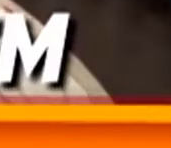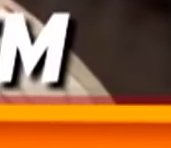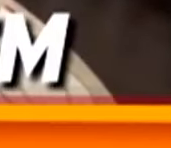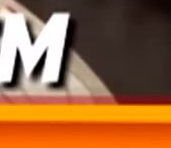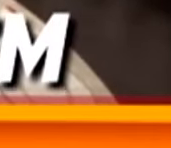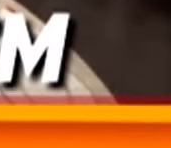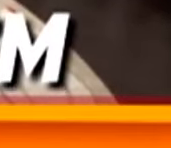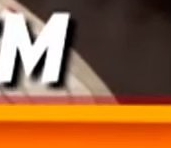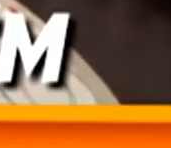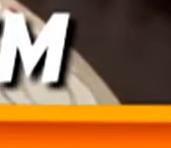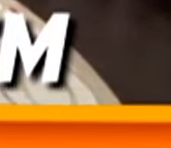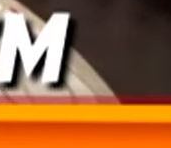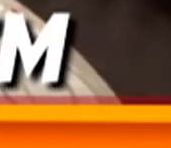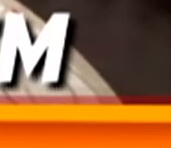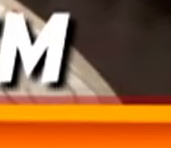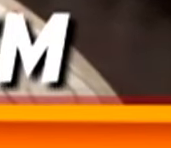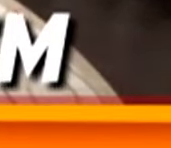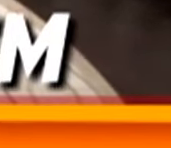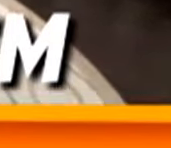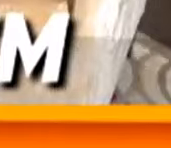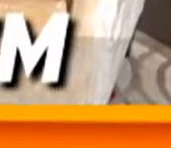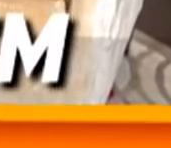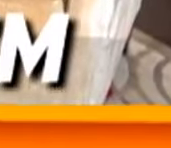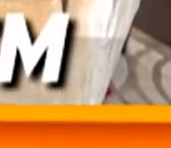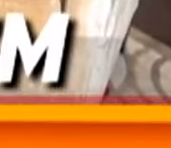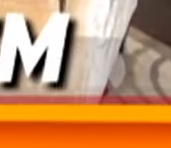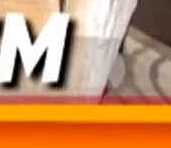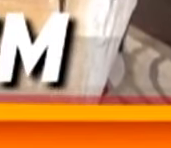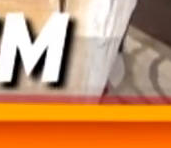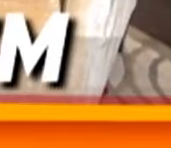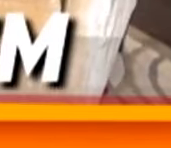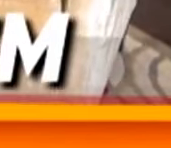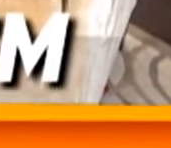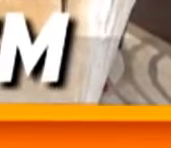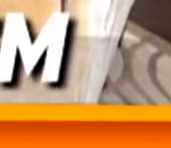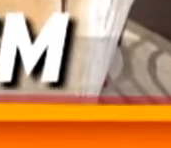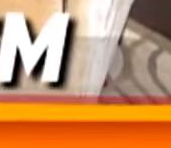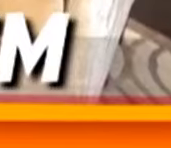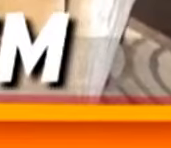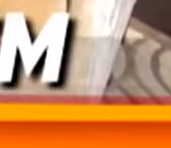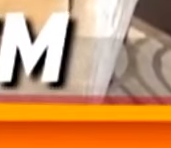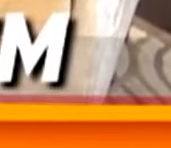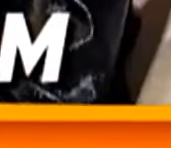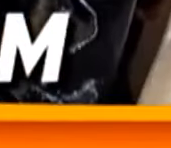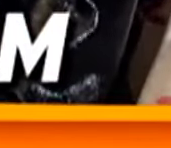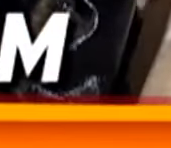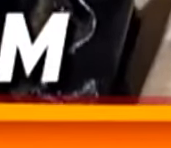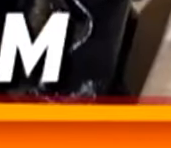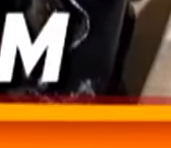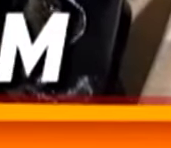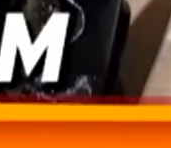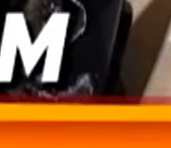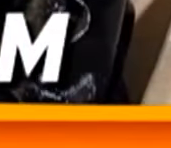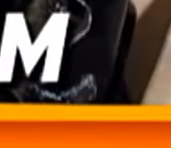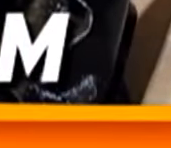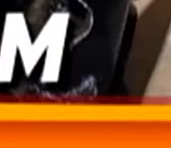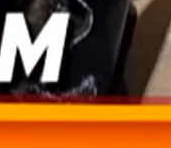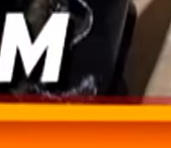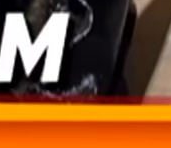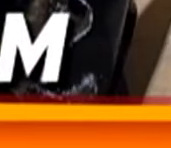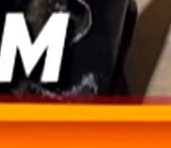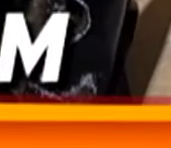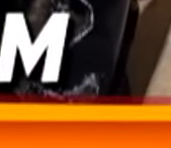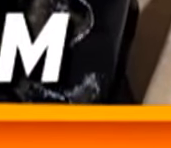Ito na nga ang Frontline Showbiz! Kulturang Pinoy at Thai, ibibida sa pelikula ni Janela Salvador at Win